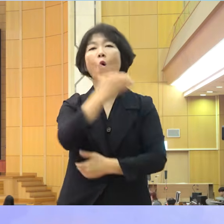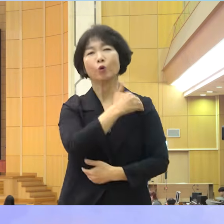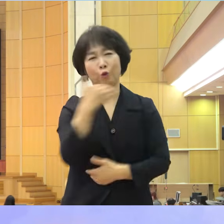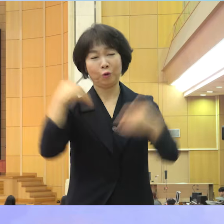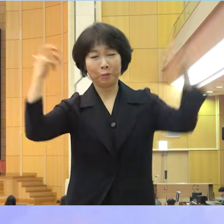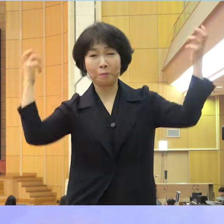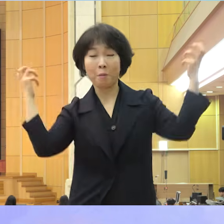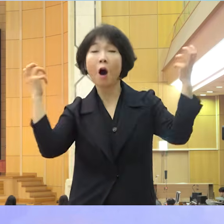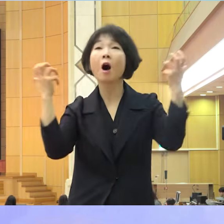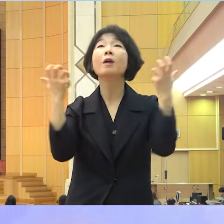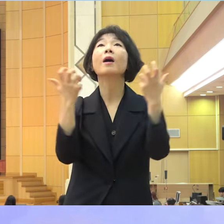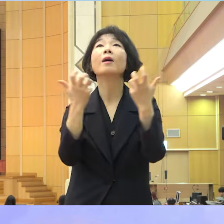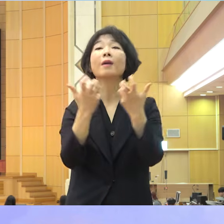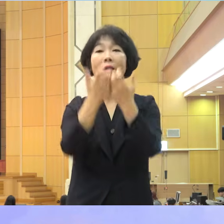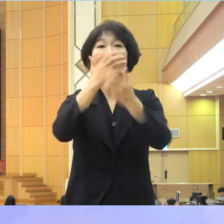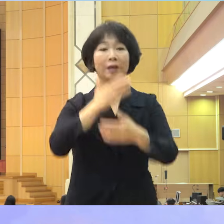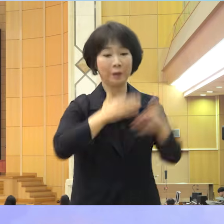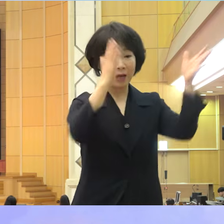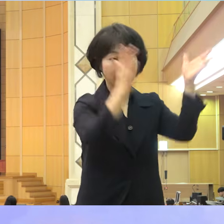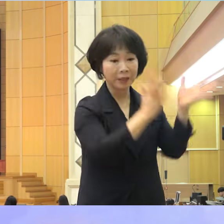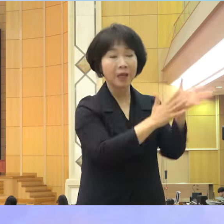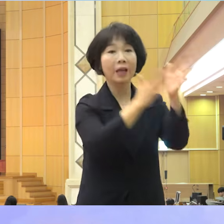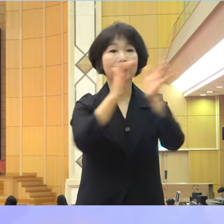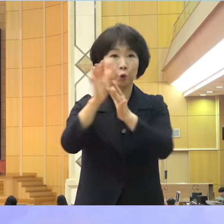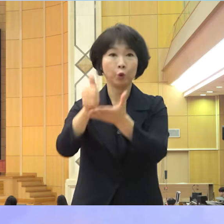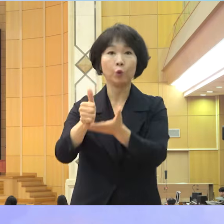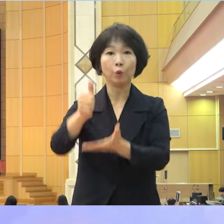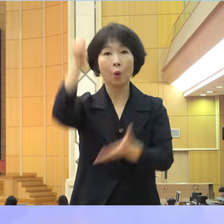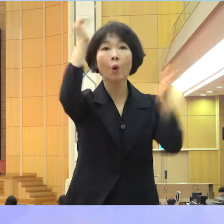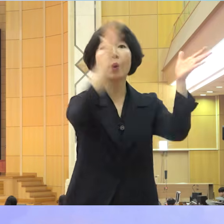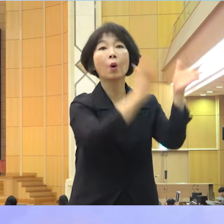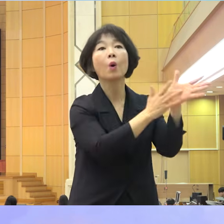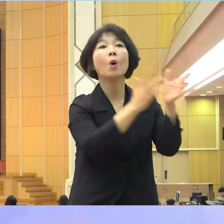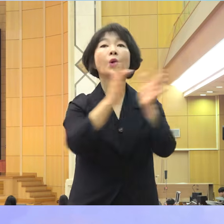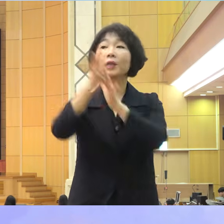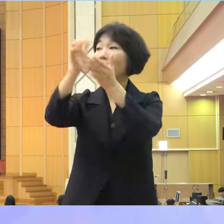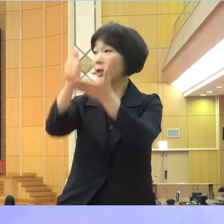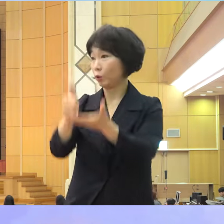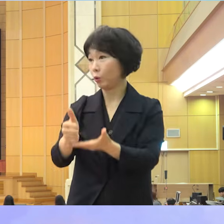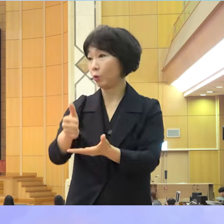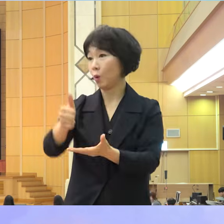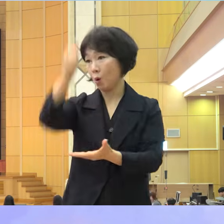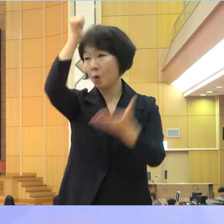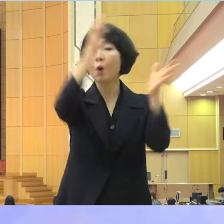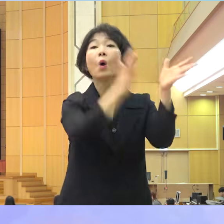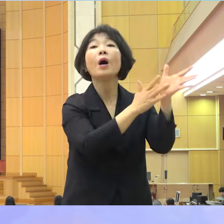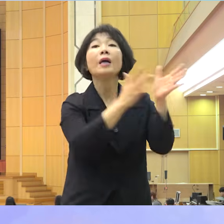예수로 충만하네. 난 예수로